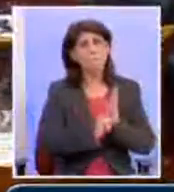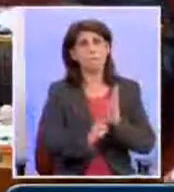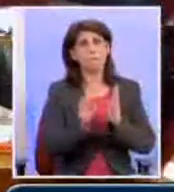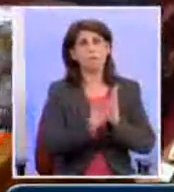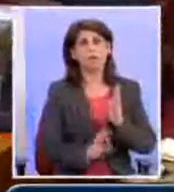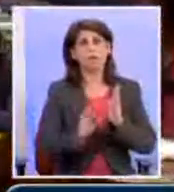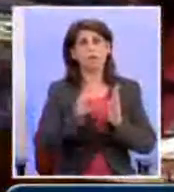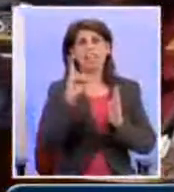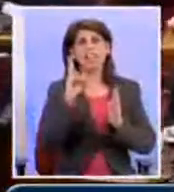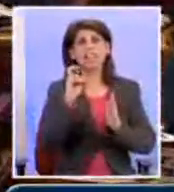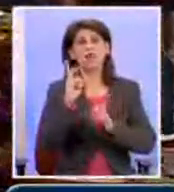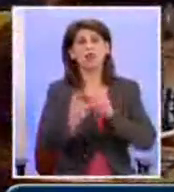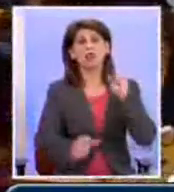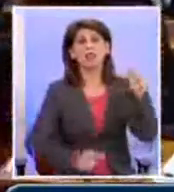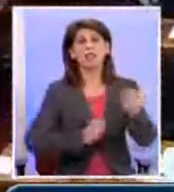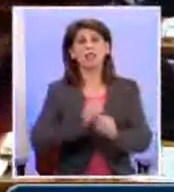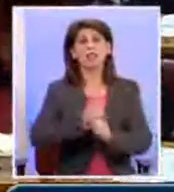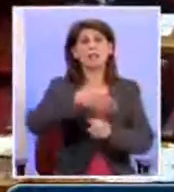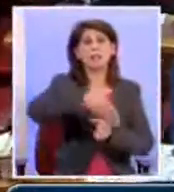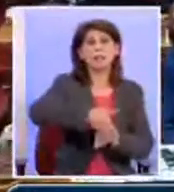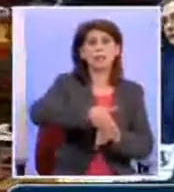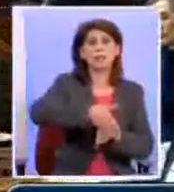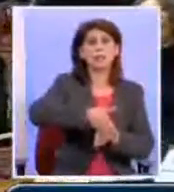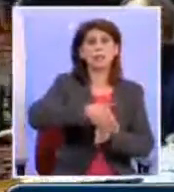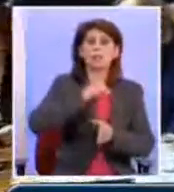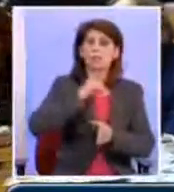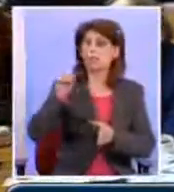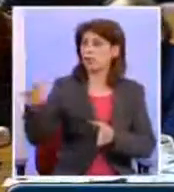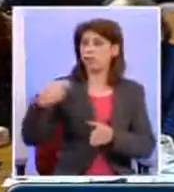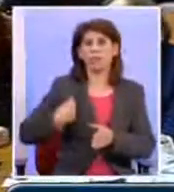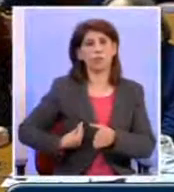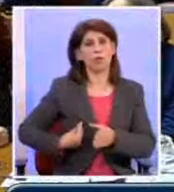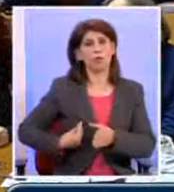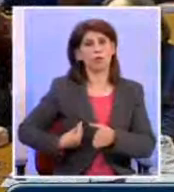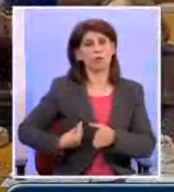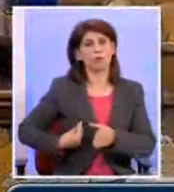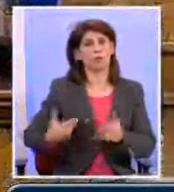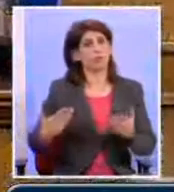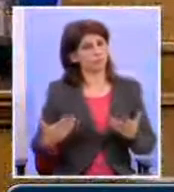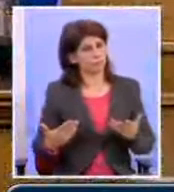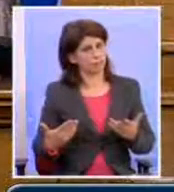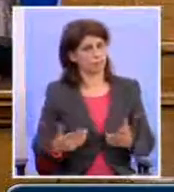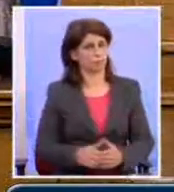προέβλεπαν 20 ετή εκμίσθωσή τους στη συνέχεια στο ίδιο το δημόσιο. Ωστόσο,